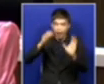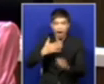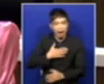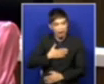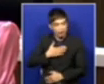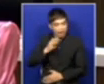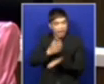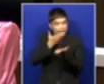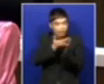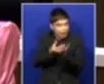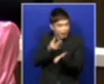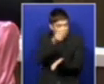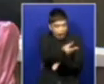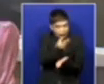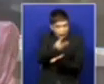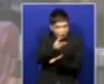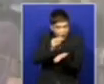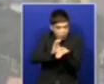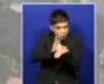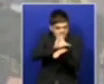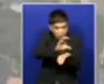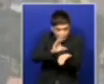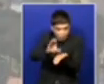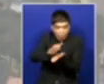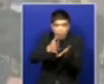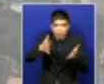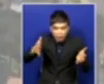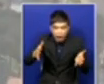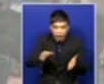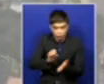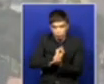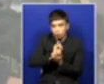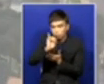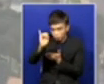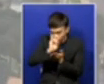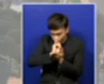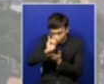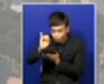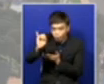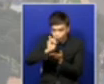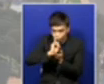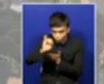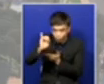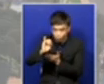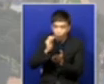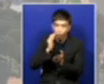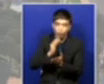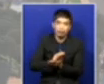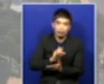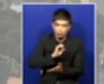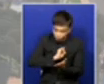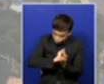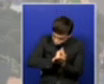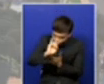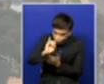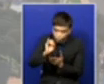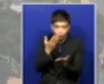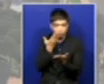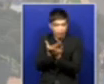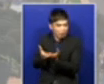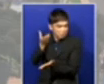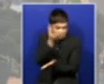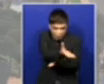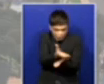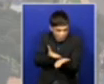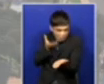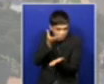มถูกต้องครับท่านประธานครับมันเป็นอย่างนั้นอยู่แล้วถ้าเป็นผมเป็นท่